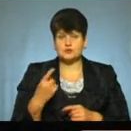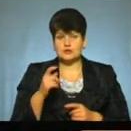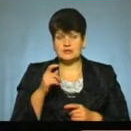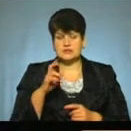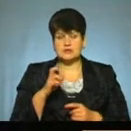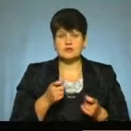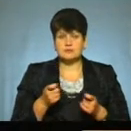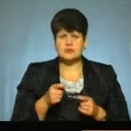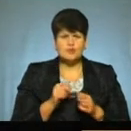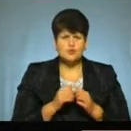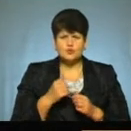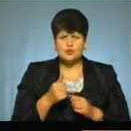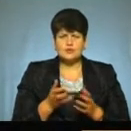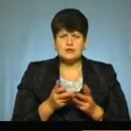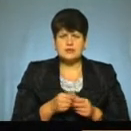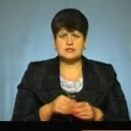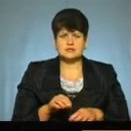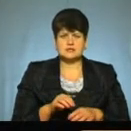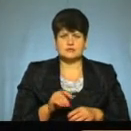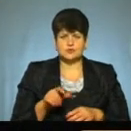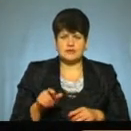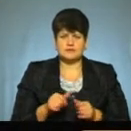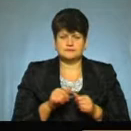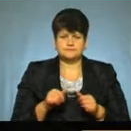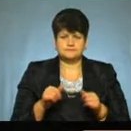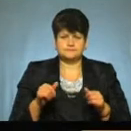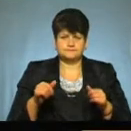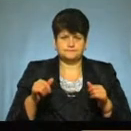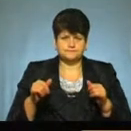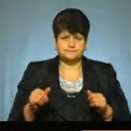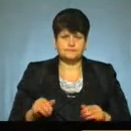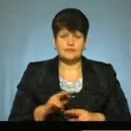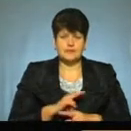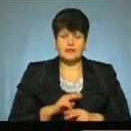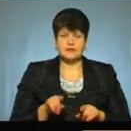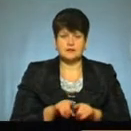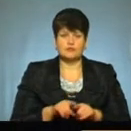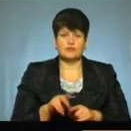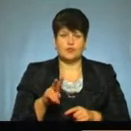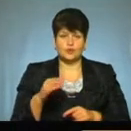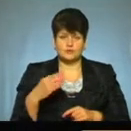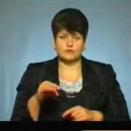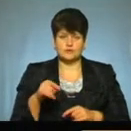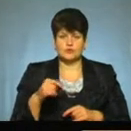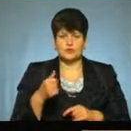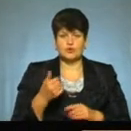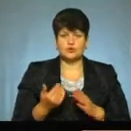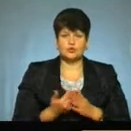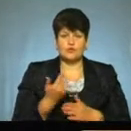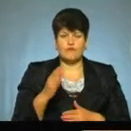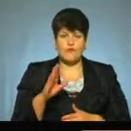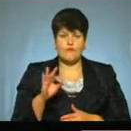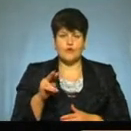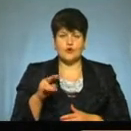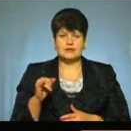жертв зростає. Також нещасний випадок, пов'язаний із отруєнням чадним газом, стався у лютому цього року у Нововолинську. Я пропоную